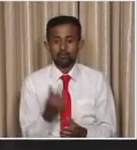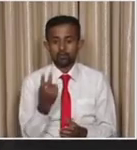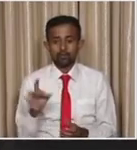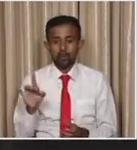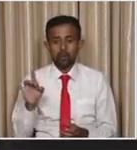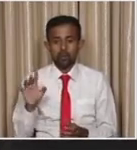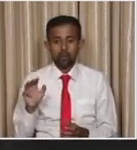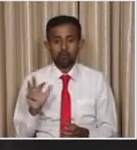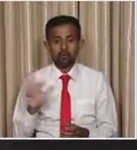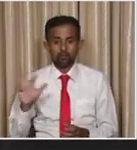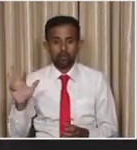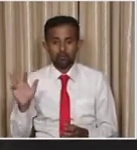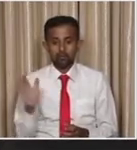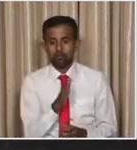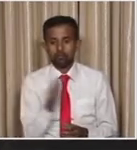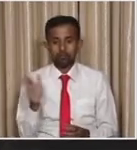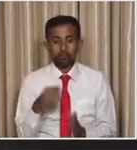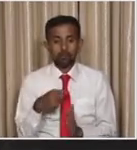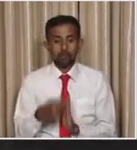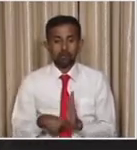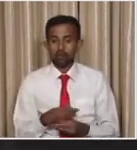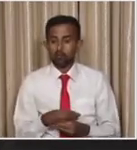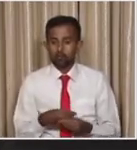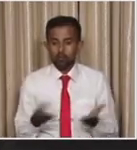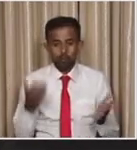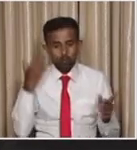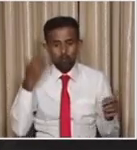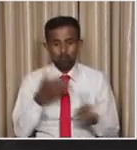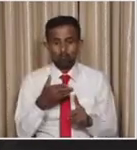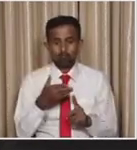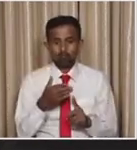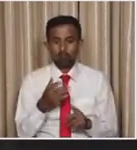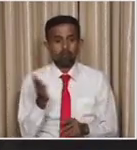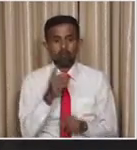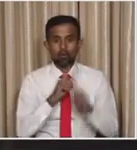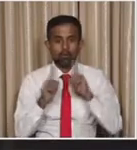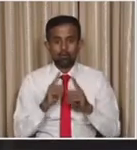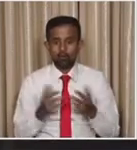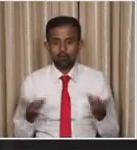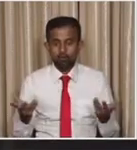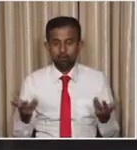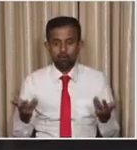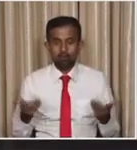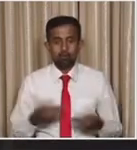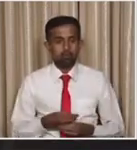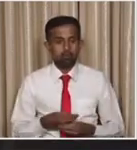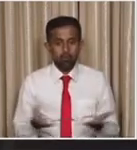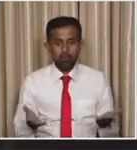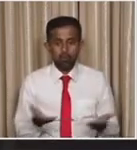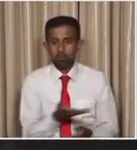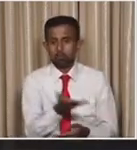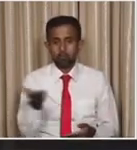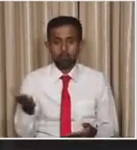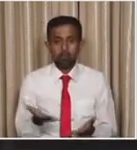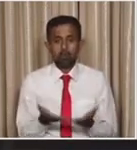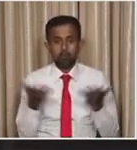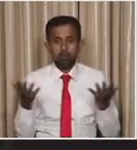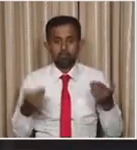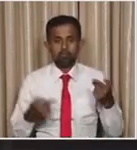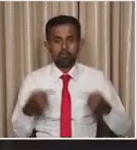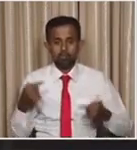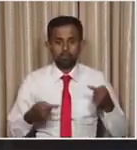2015-19 අතර කාලය තුල මේ රටට වෙච්ච අපරාධය ගැන කවුරුවක් කතා කරන්නේ නැහැ. මේ අපරාධය කරපු අය තමයි ඔය මේ